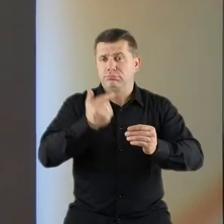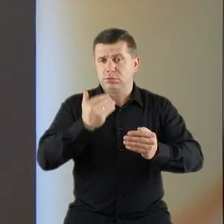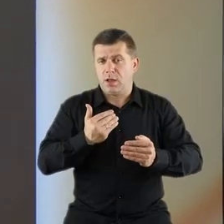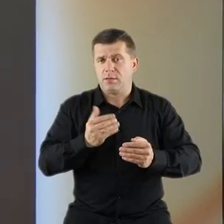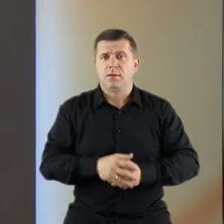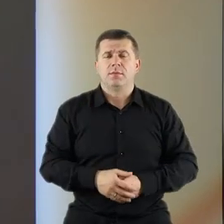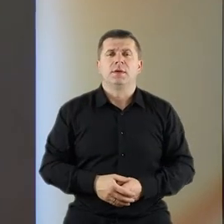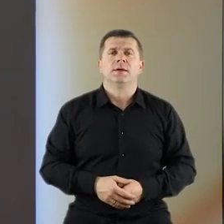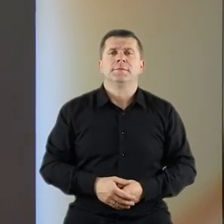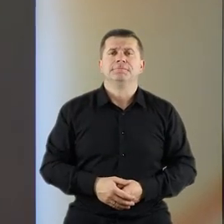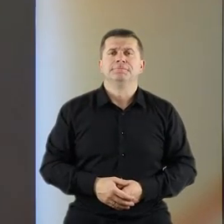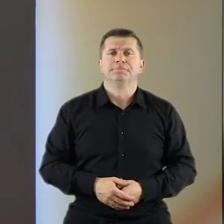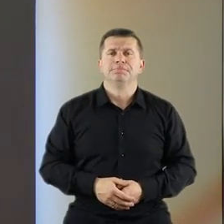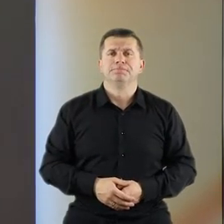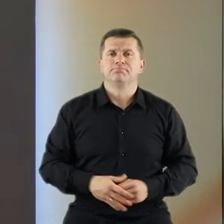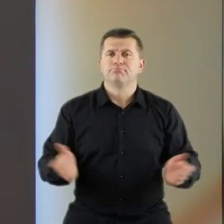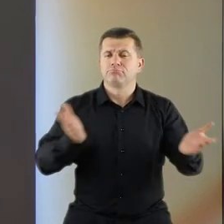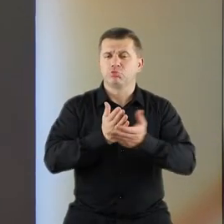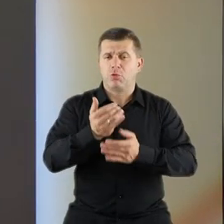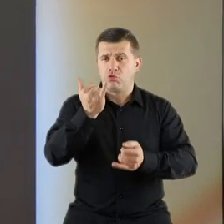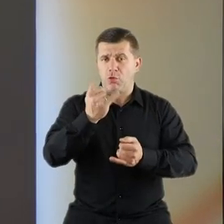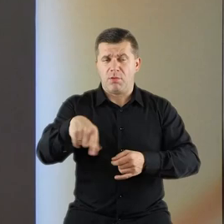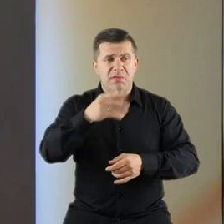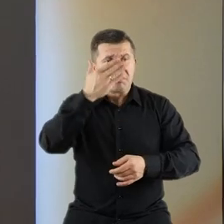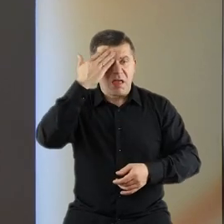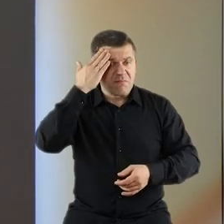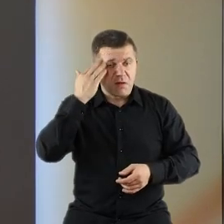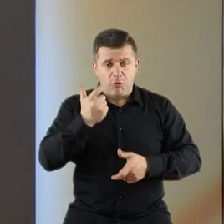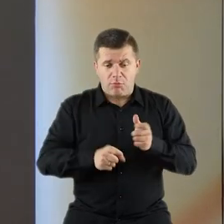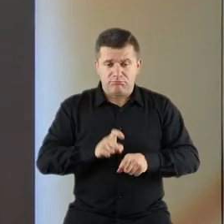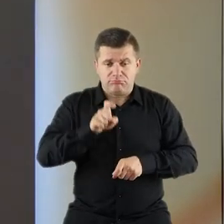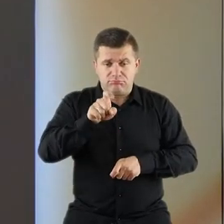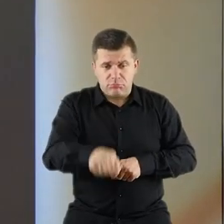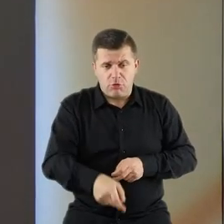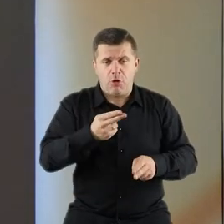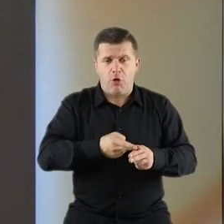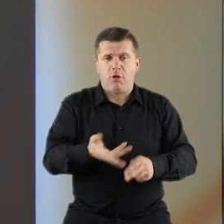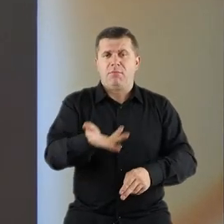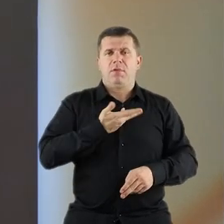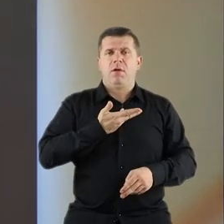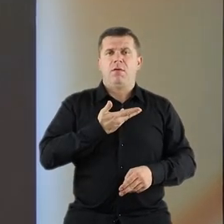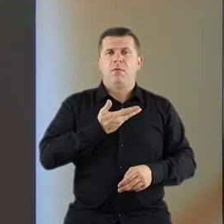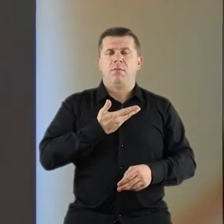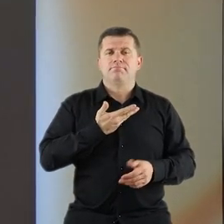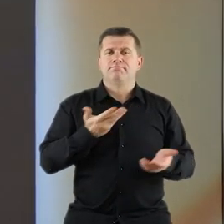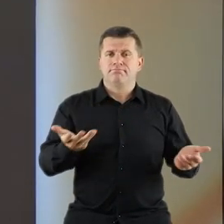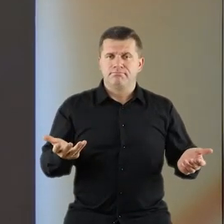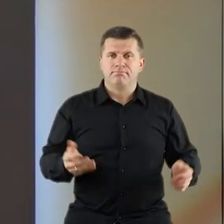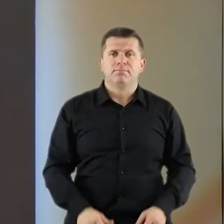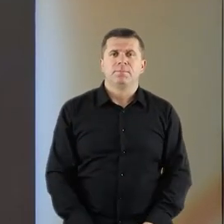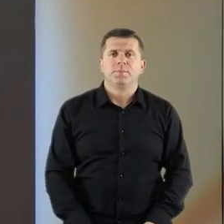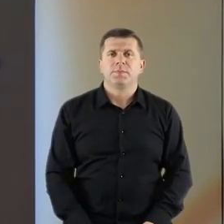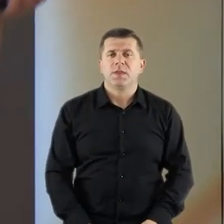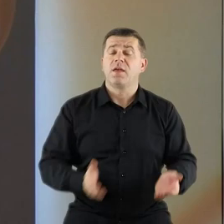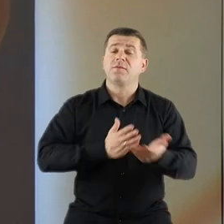izby pola między lub drogi przez które Jeśli kto nieświadomy tego przechodzi chorobą ową bywa dotknięte